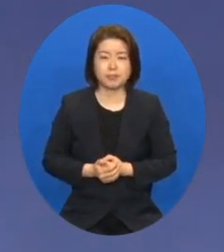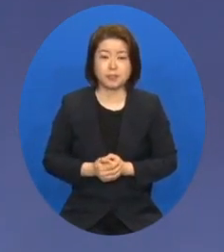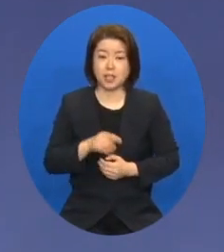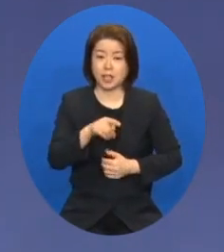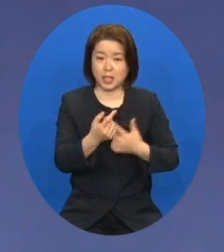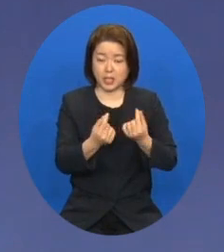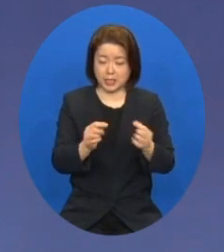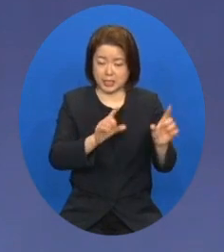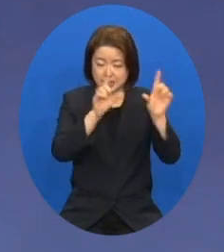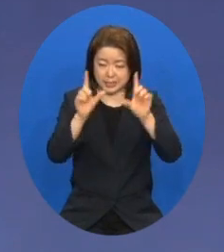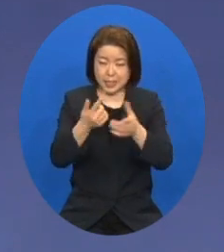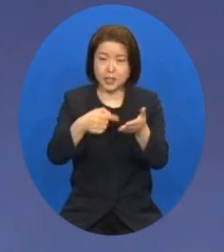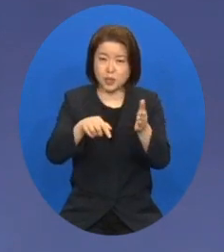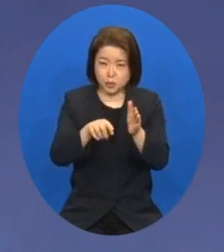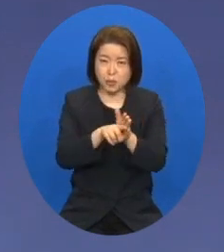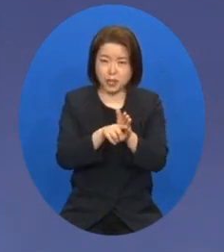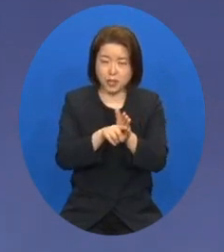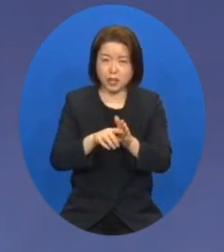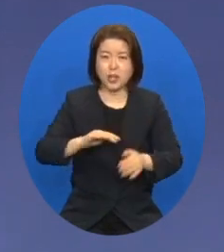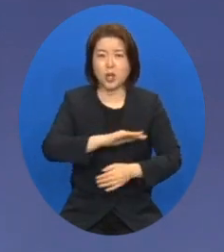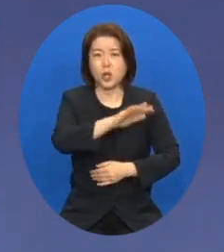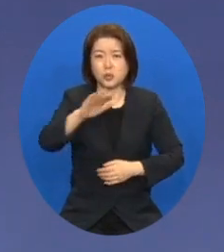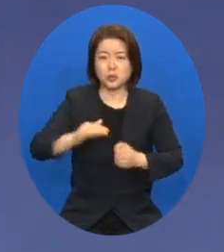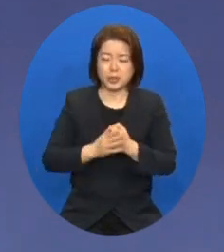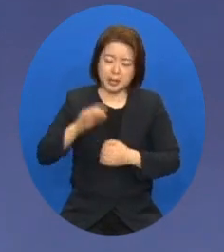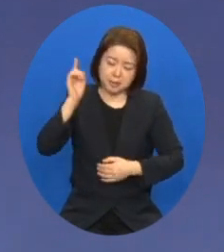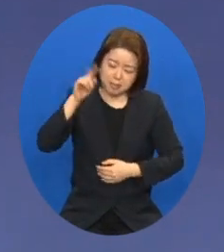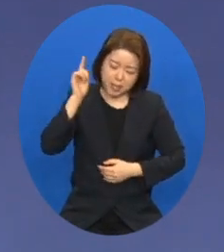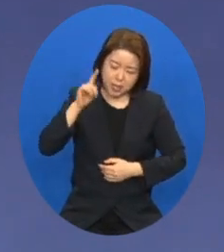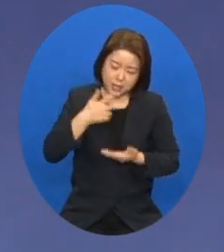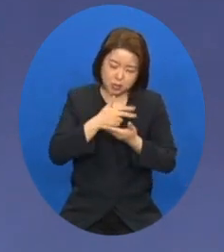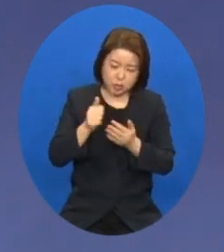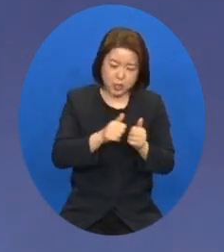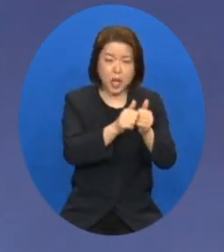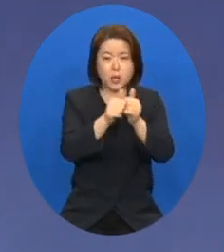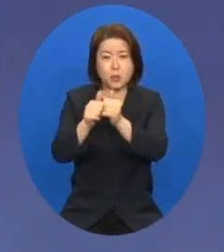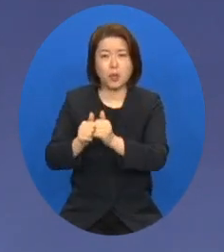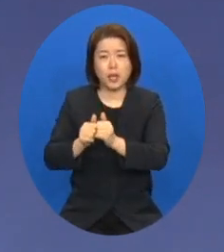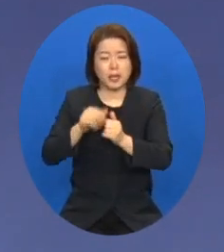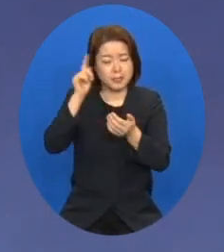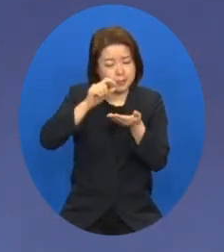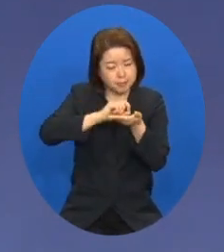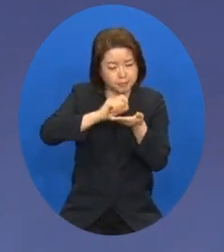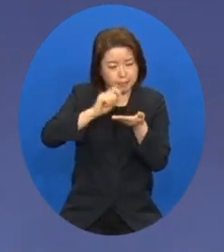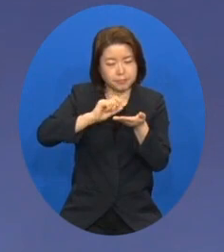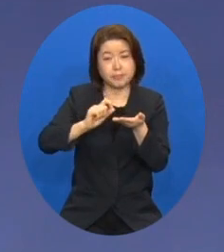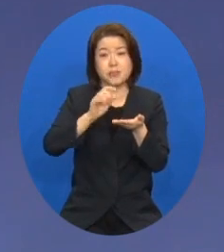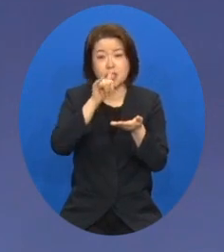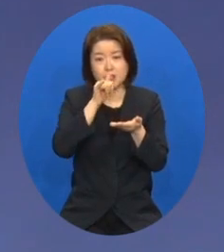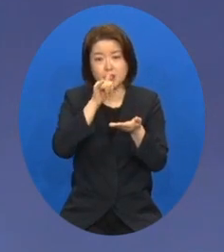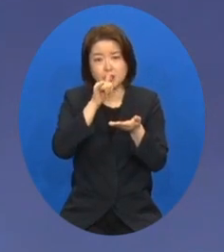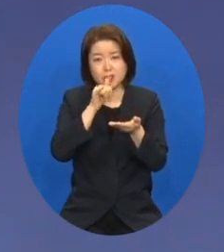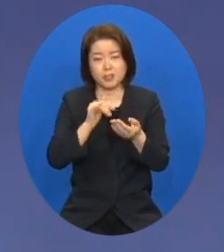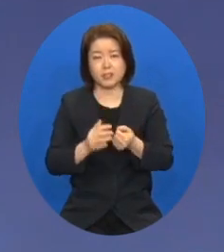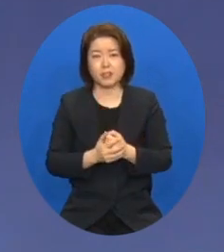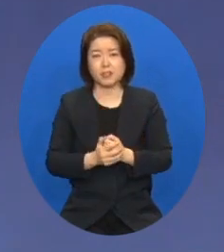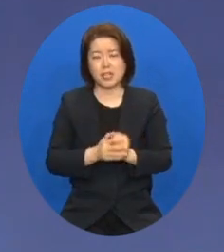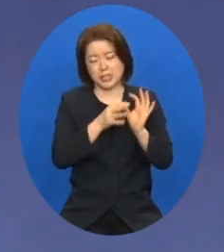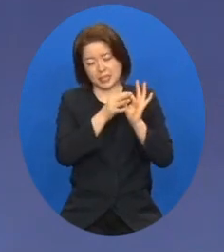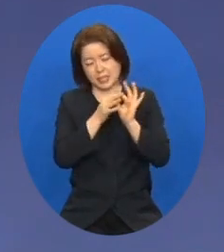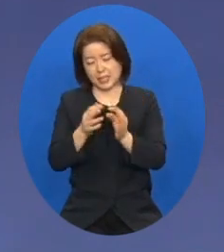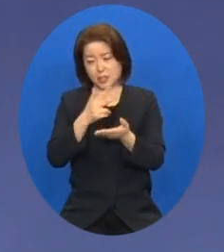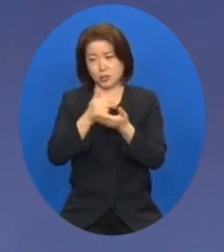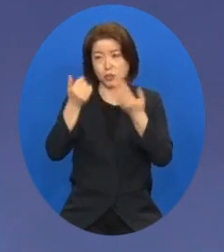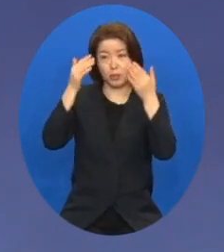그렇게 살아보려고 우리가 매일 주님과 동행하는 일기를 써 보자 는 것입니다 계속